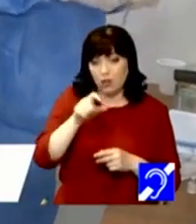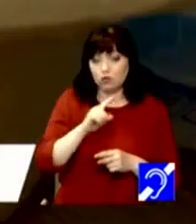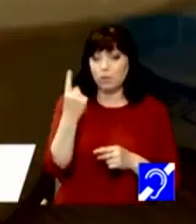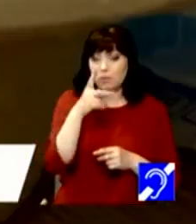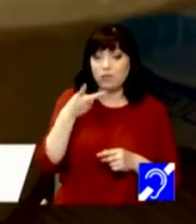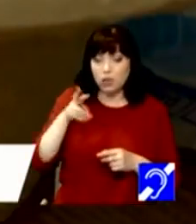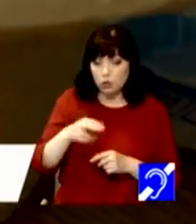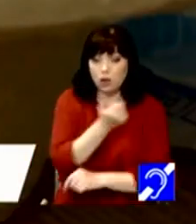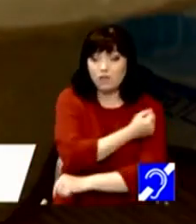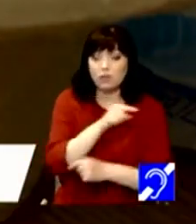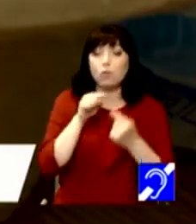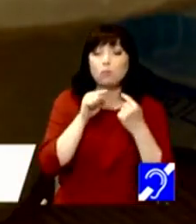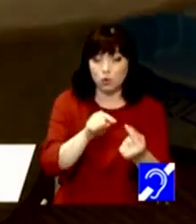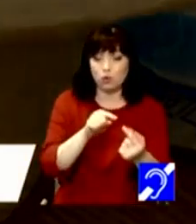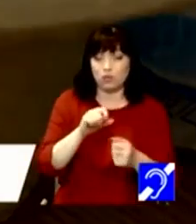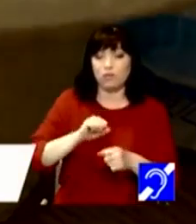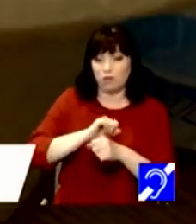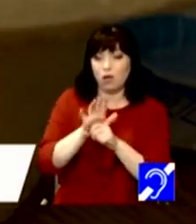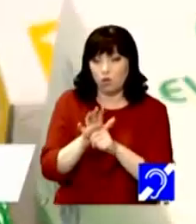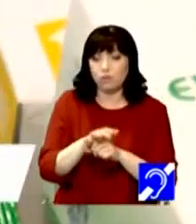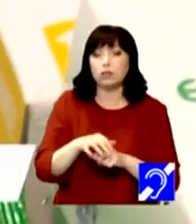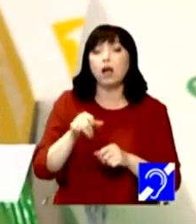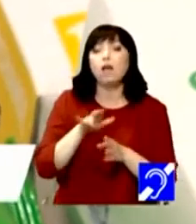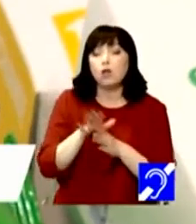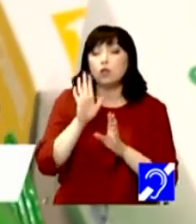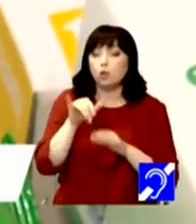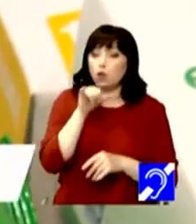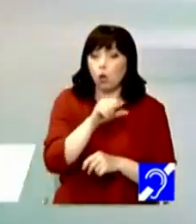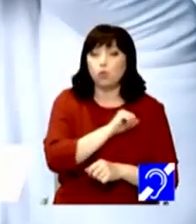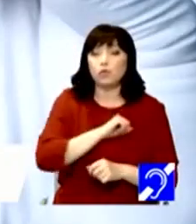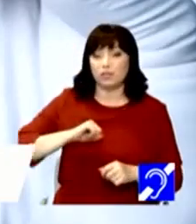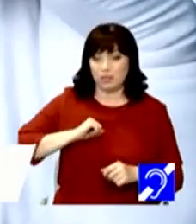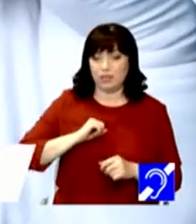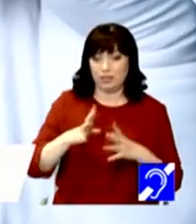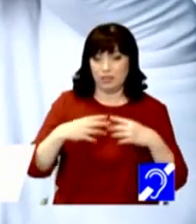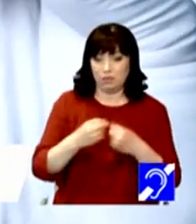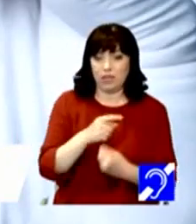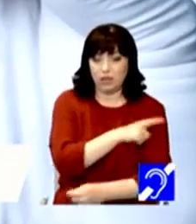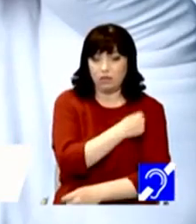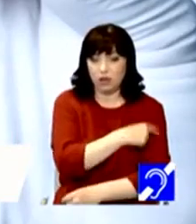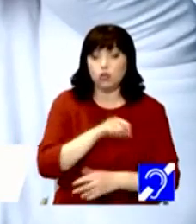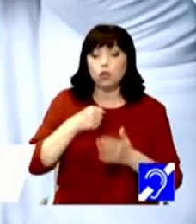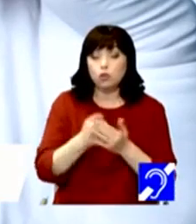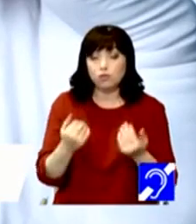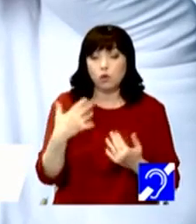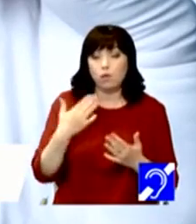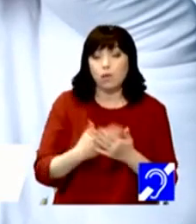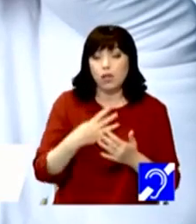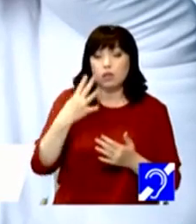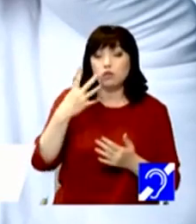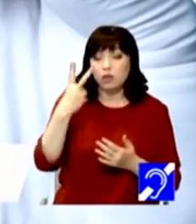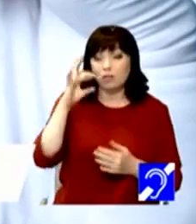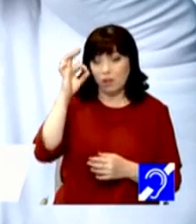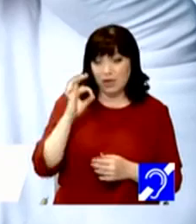iulie vaccinarea împotriva SARS-CoV-2 să se realizeze doar la medicii de familie. Până în acest moment, aproximativ